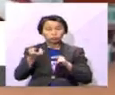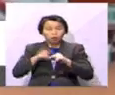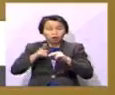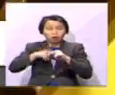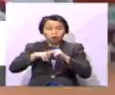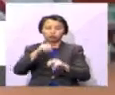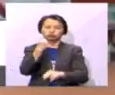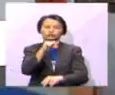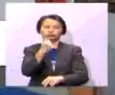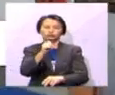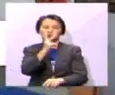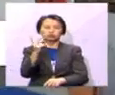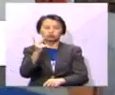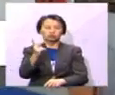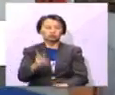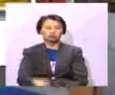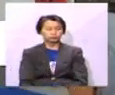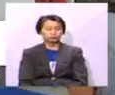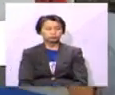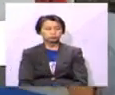dalam RM10,000.